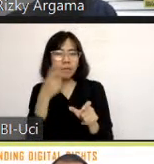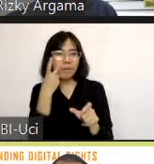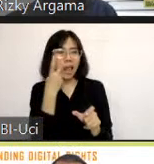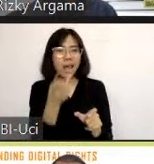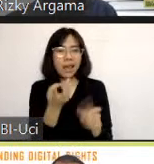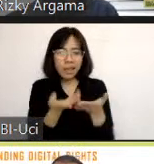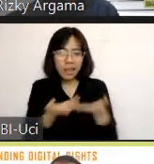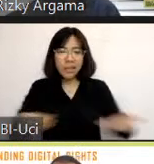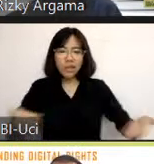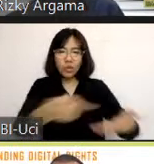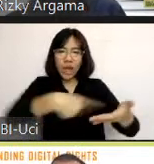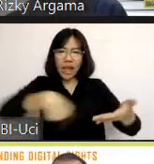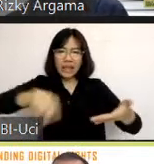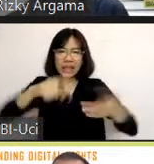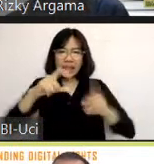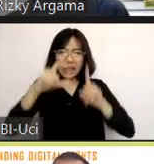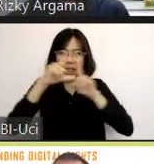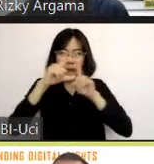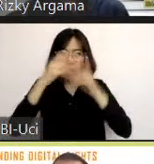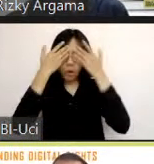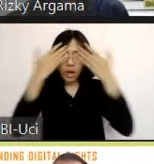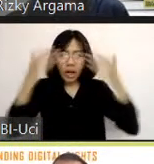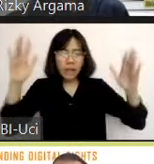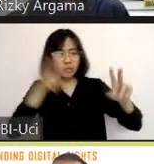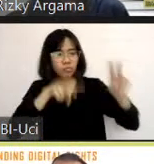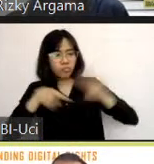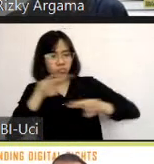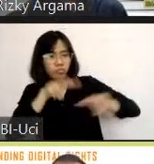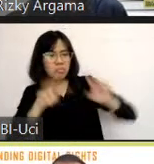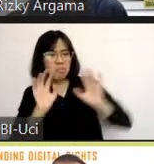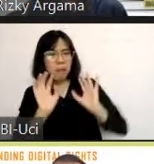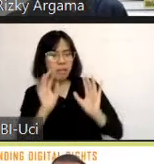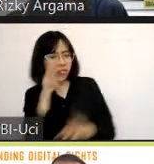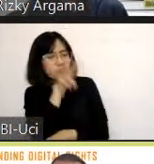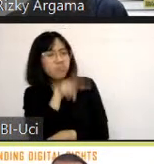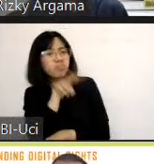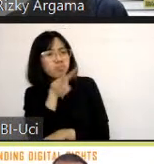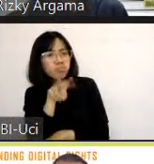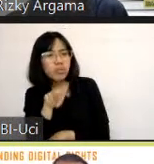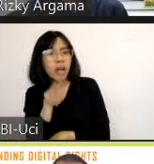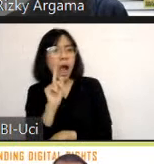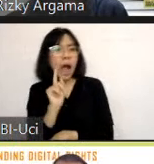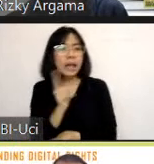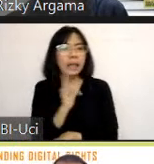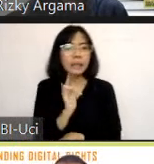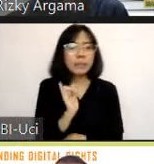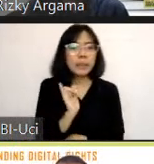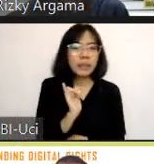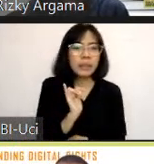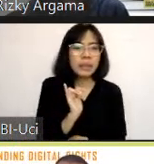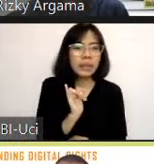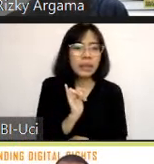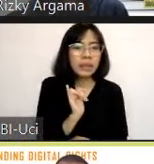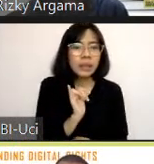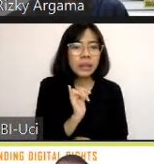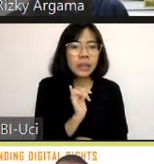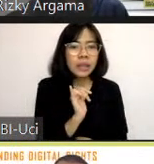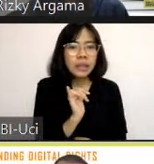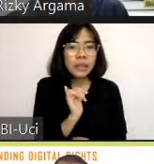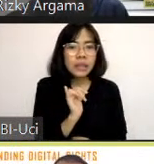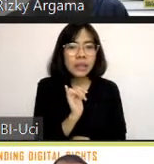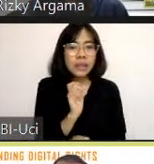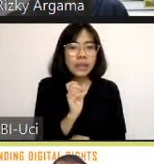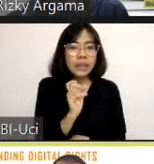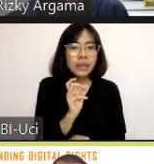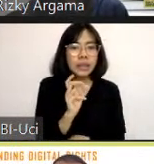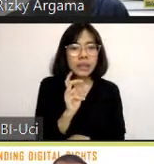yang disebut dengan regresi demokrasi atau resesi demokrasi. Edward Aspinall, cukup banyak sebetulnya